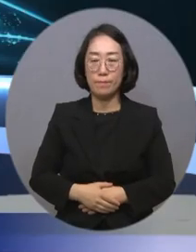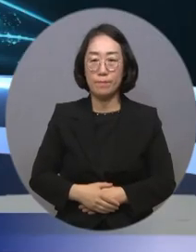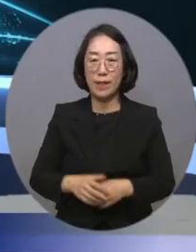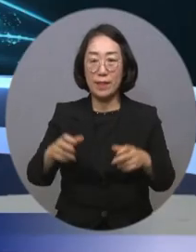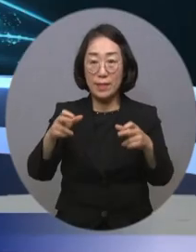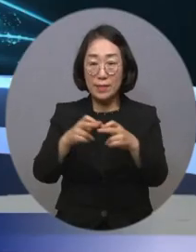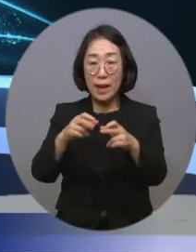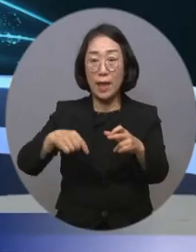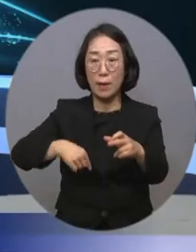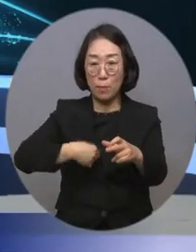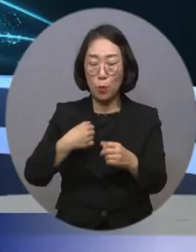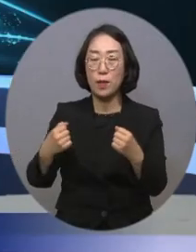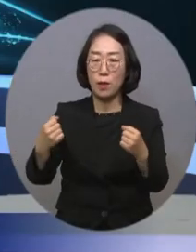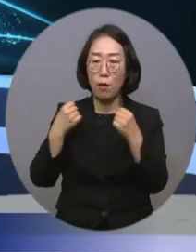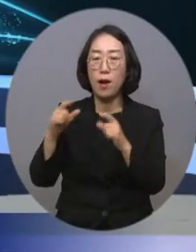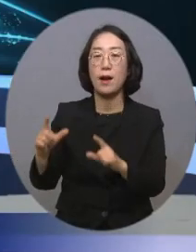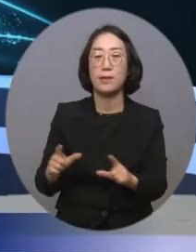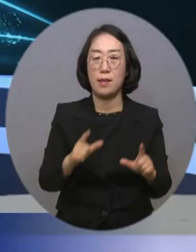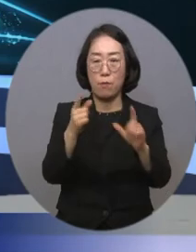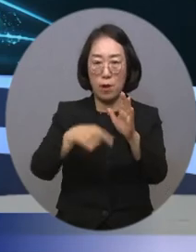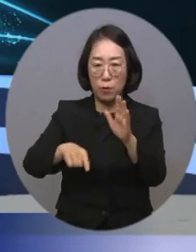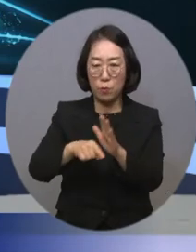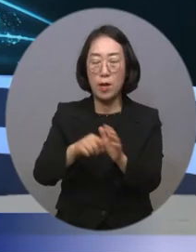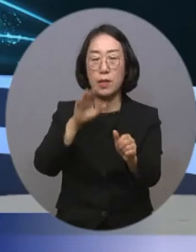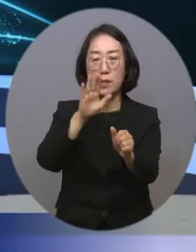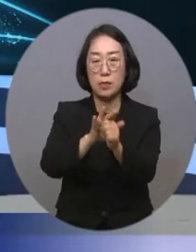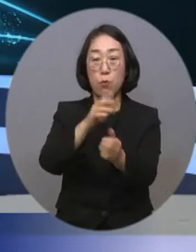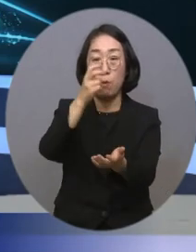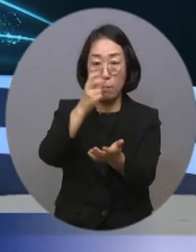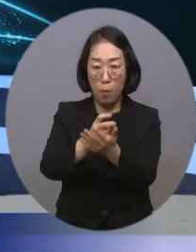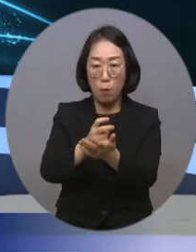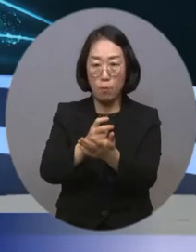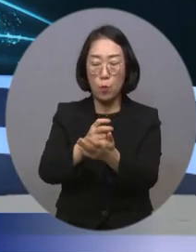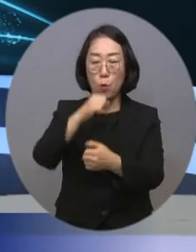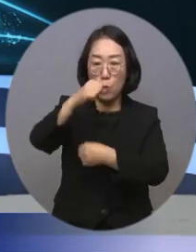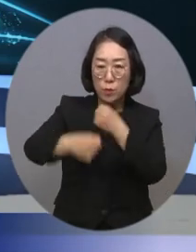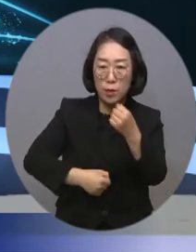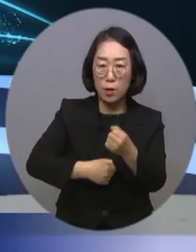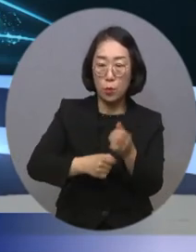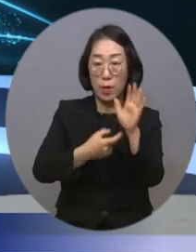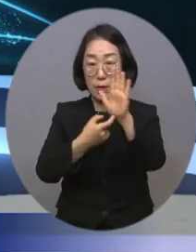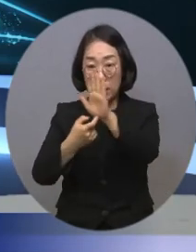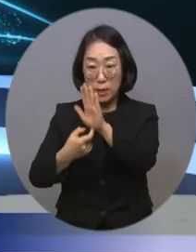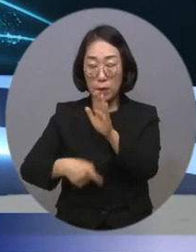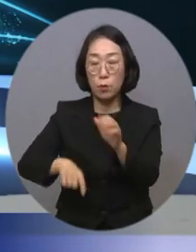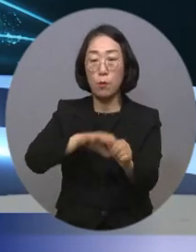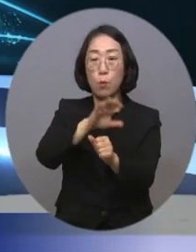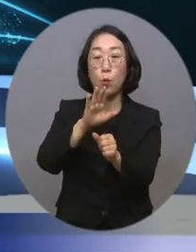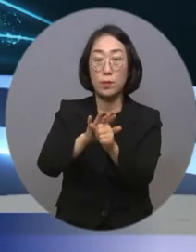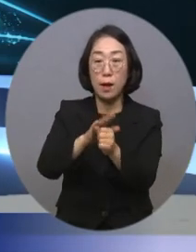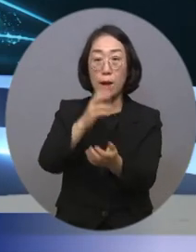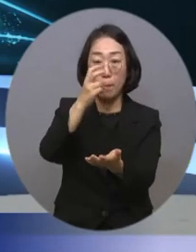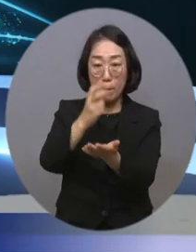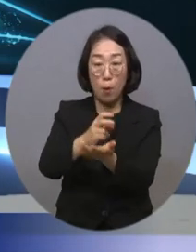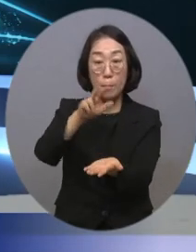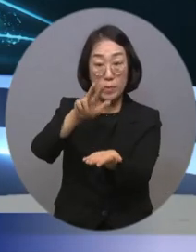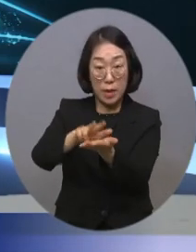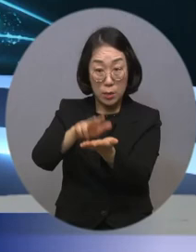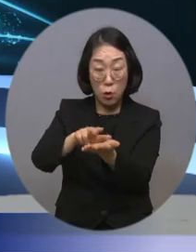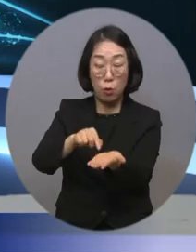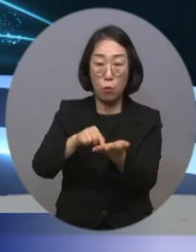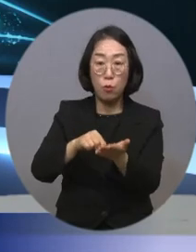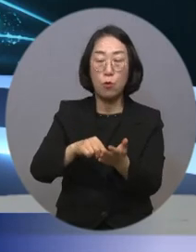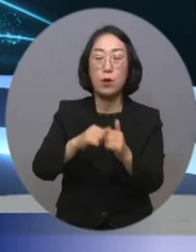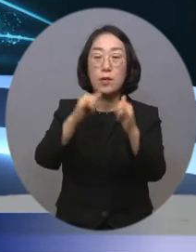장애인 당사자의 건강한 삶을 위한 지원법과 자유로운 의사를 표현할 수 있도록 보장하는 법이 마련되는 등 우리 사회가